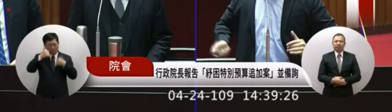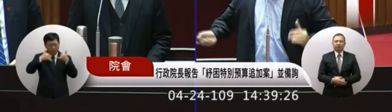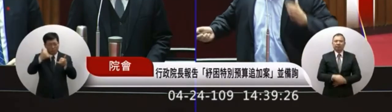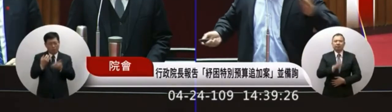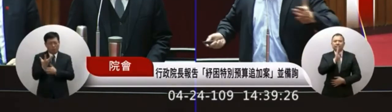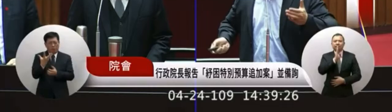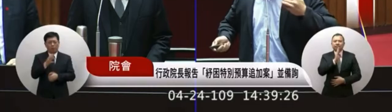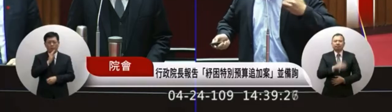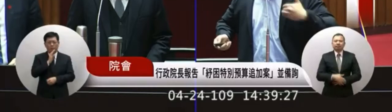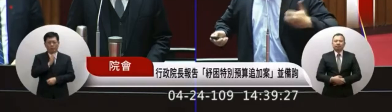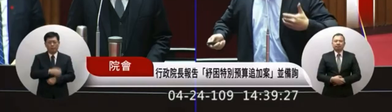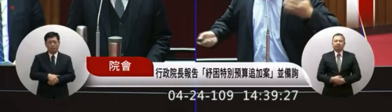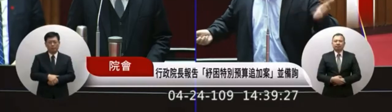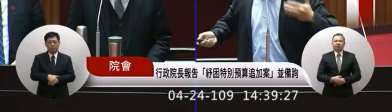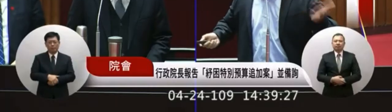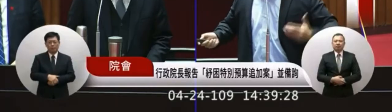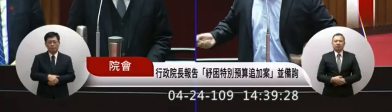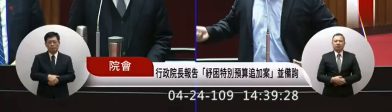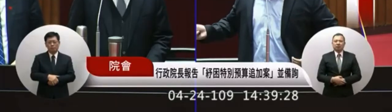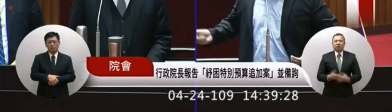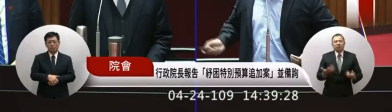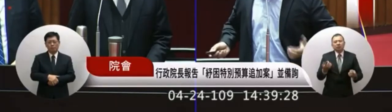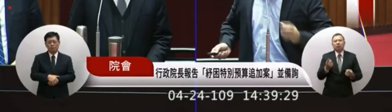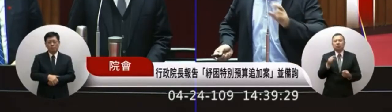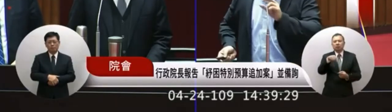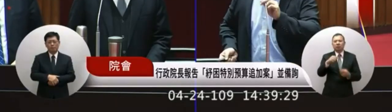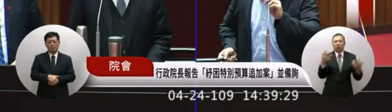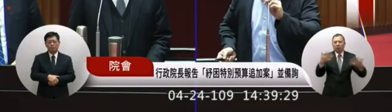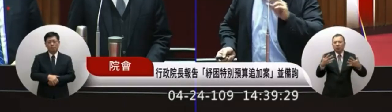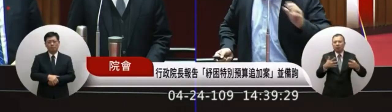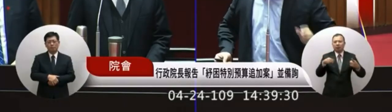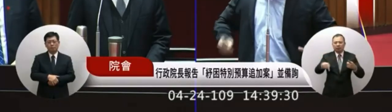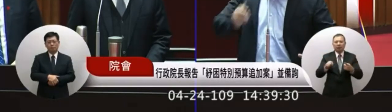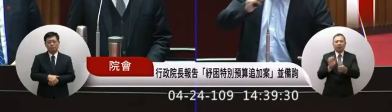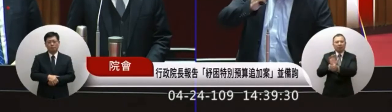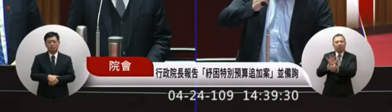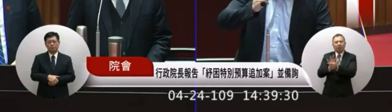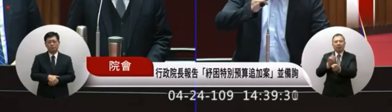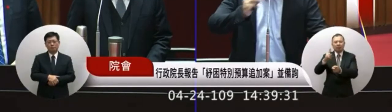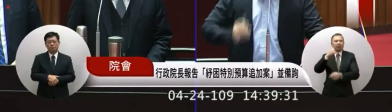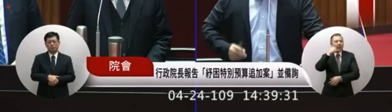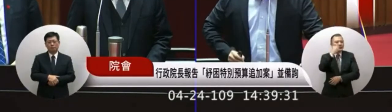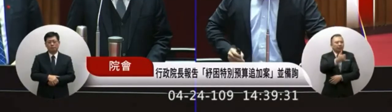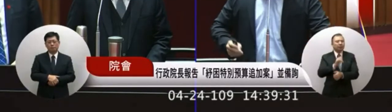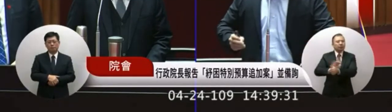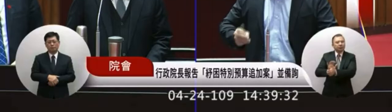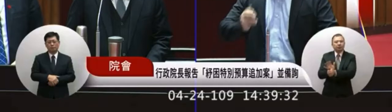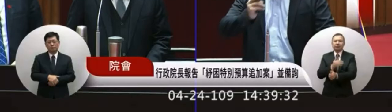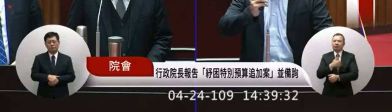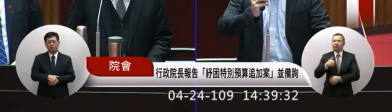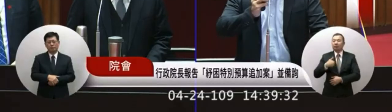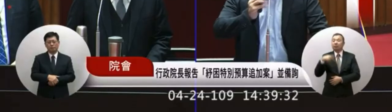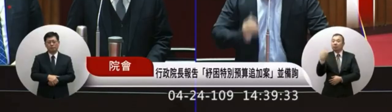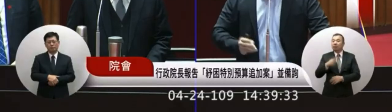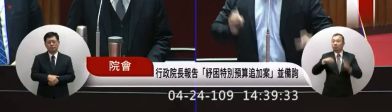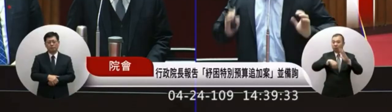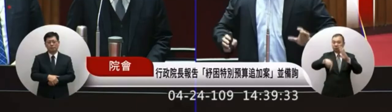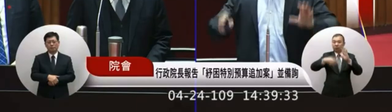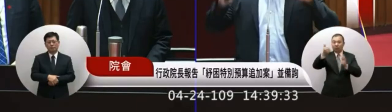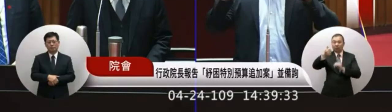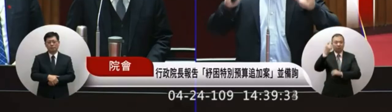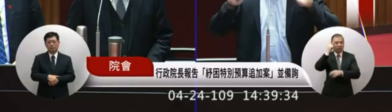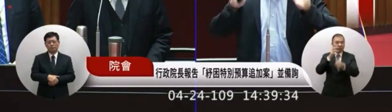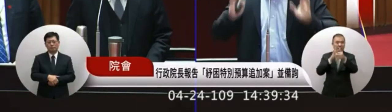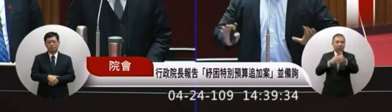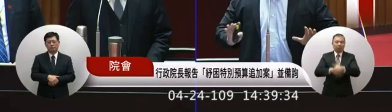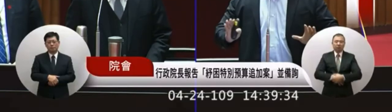较侪。 是，啊，就是爱去加强说到底要怎么让它接通，哈，这个很重要。啊，咧，过来就是另外请教你，哈，就是针